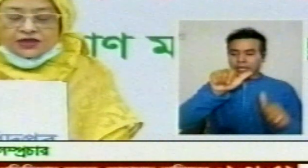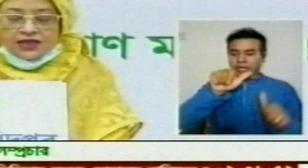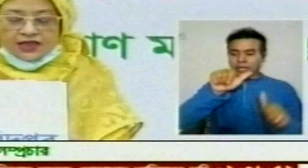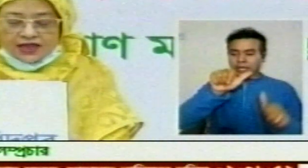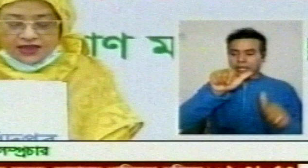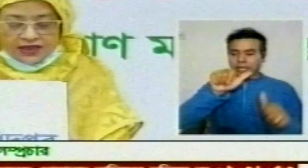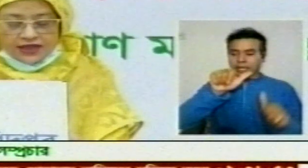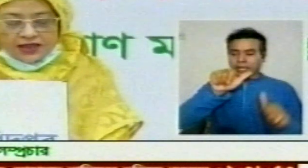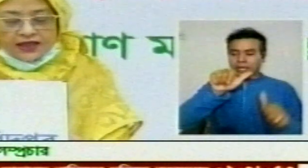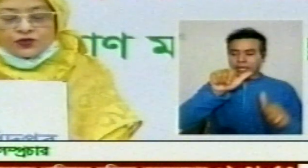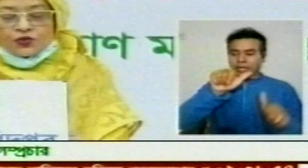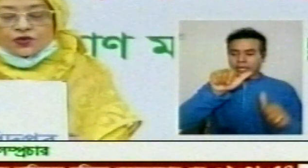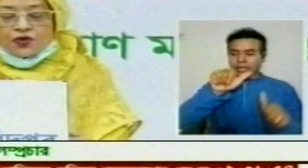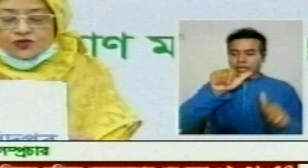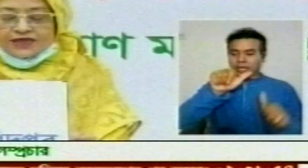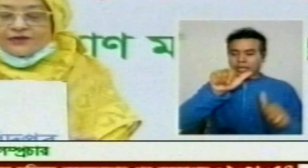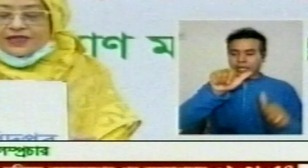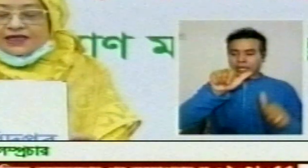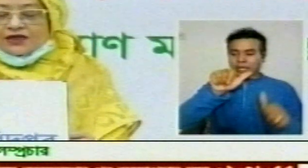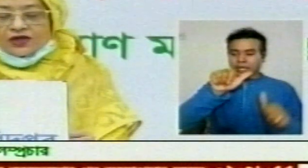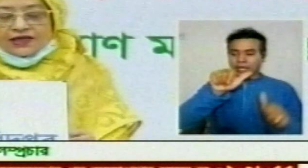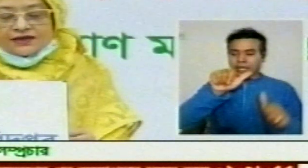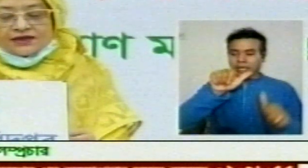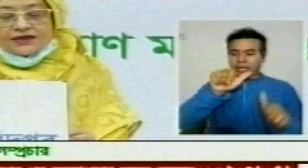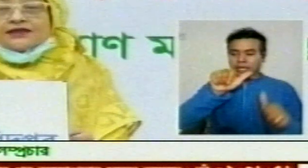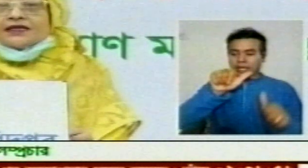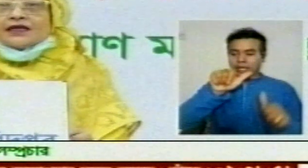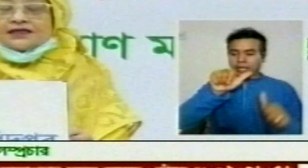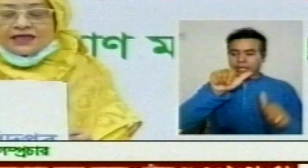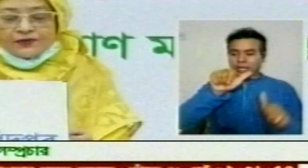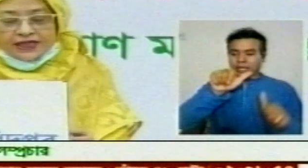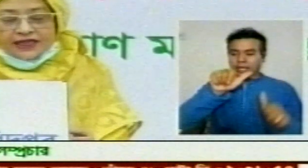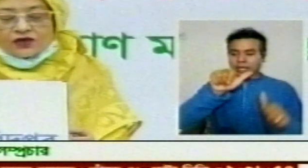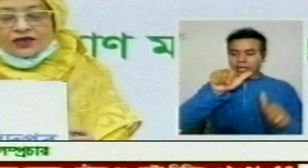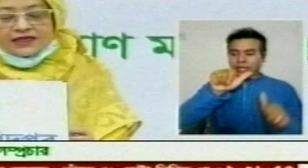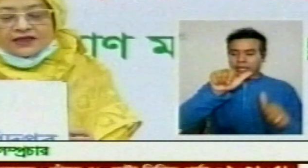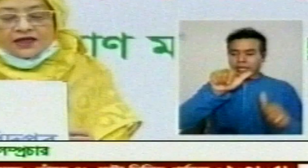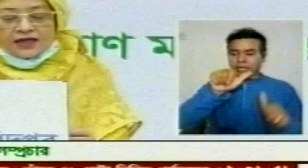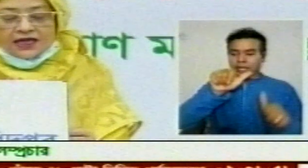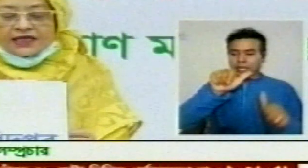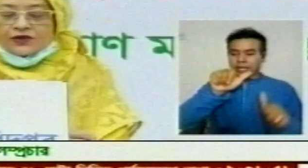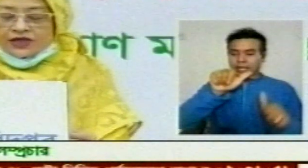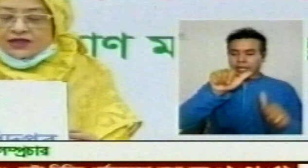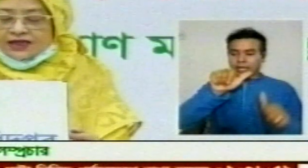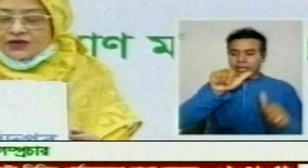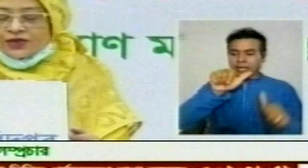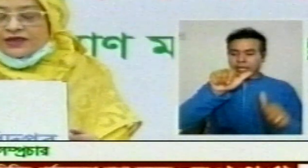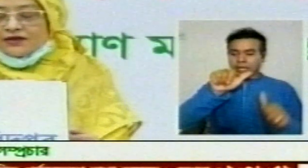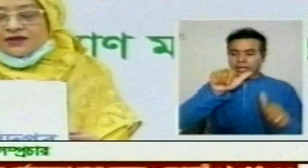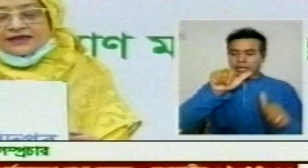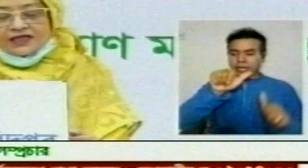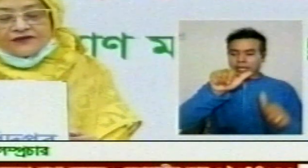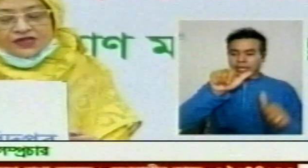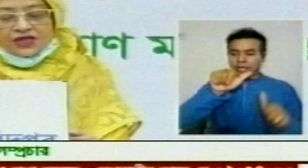কিশোরগঞ্জ। কিন্তু কক্সবাজার মেডিকেল কলেজ, যা যে মেডিকেল কলেজের কারিগরি